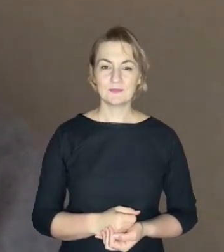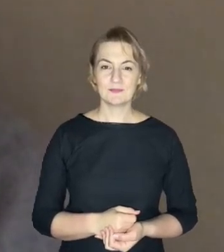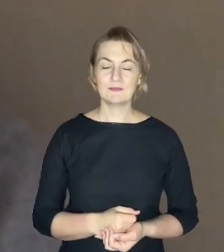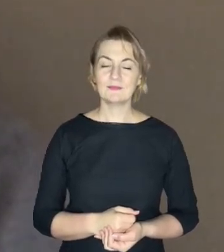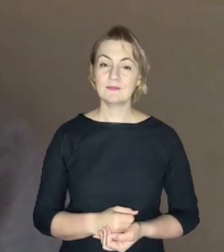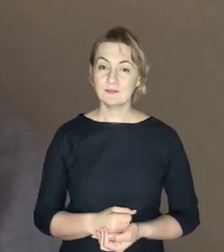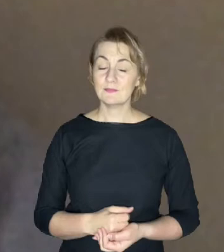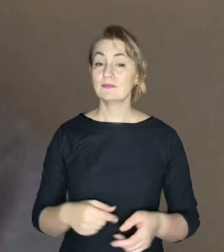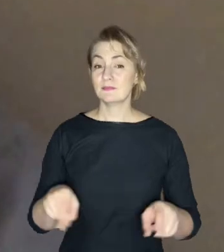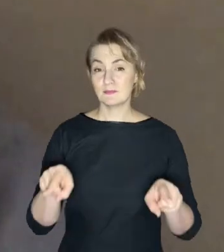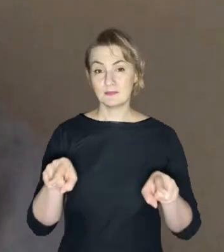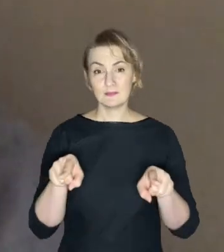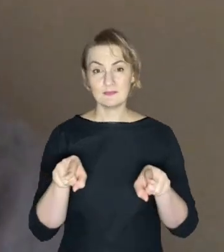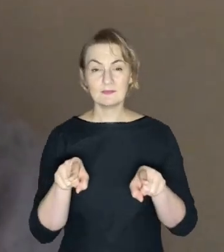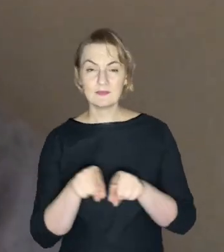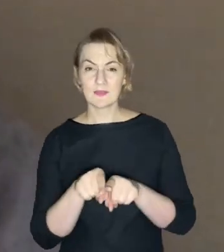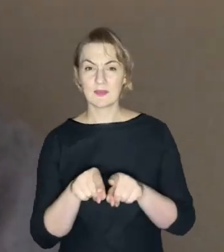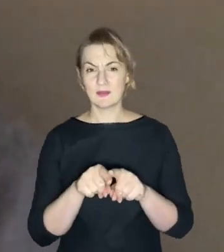mieliśmy źle